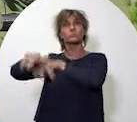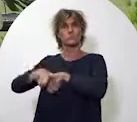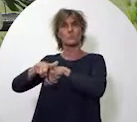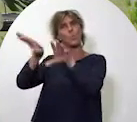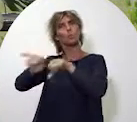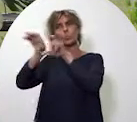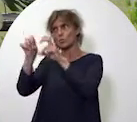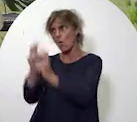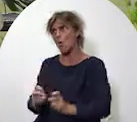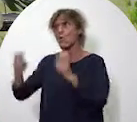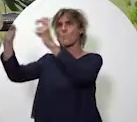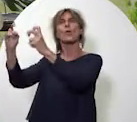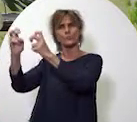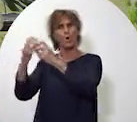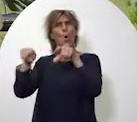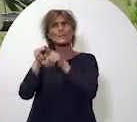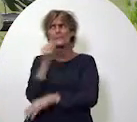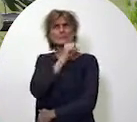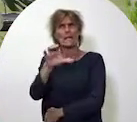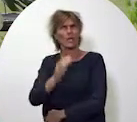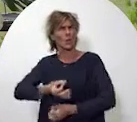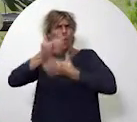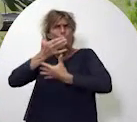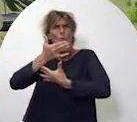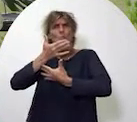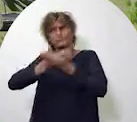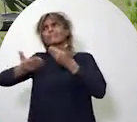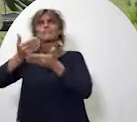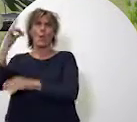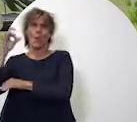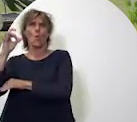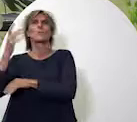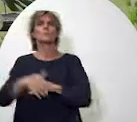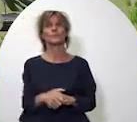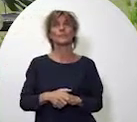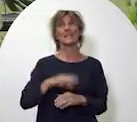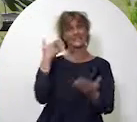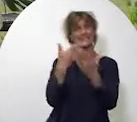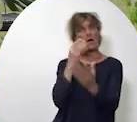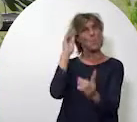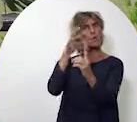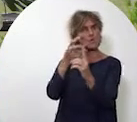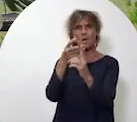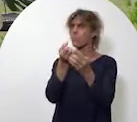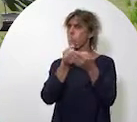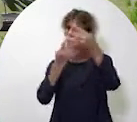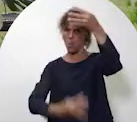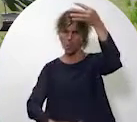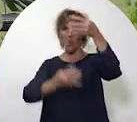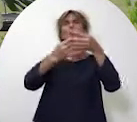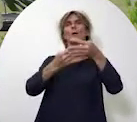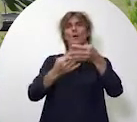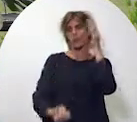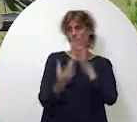d'augmenter leur production et de mieux affronter les sécheresses pour me dire à bien tous ses projets